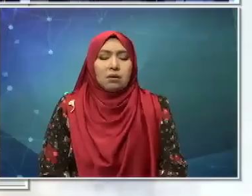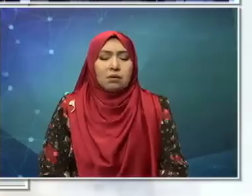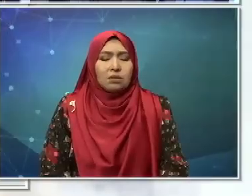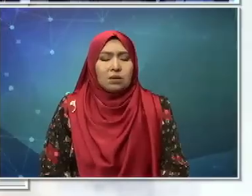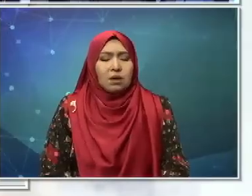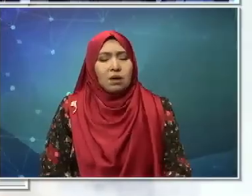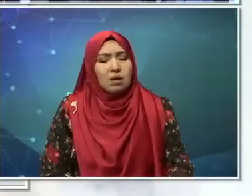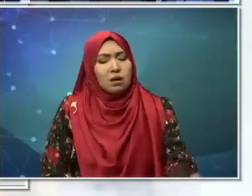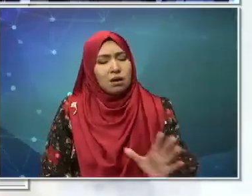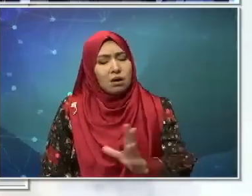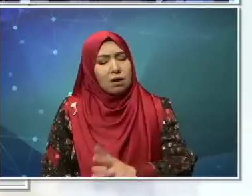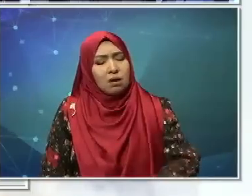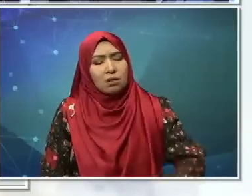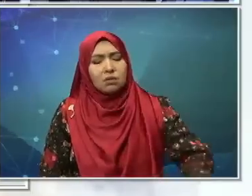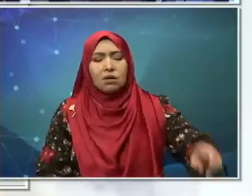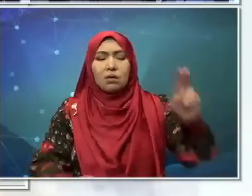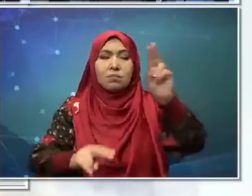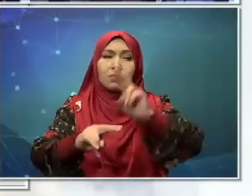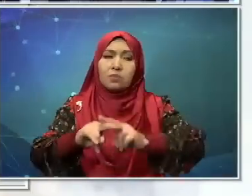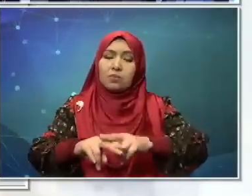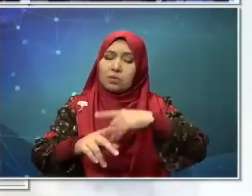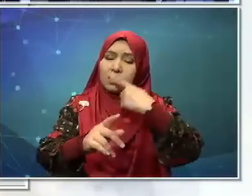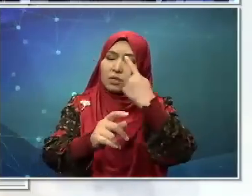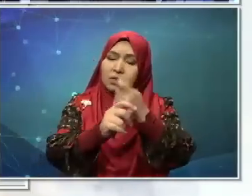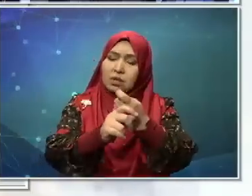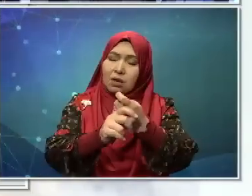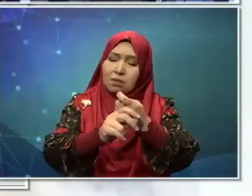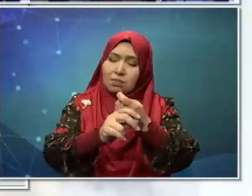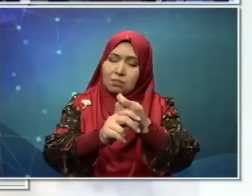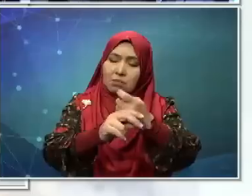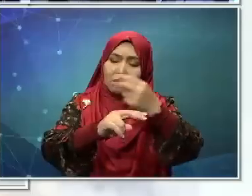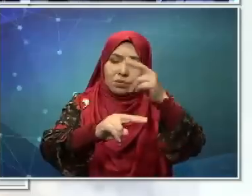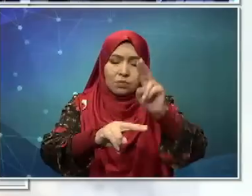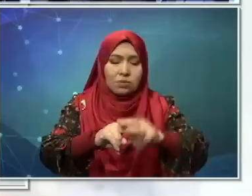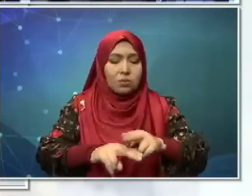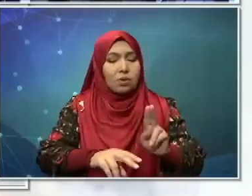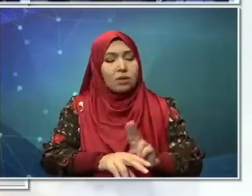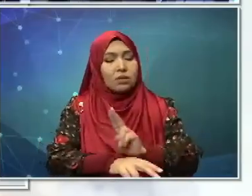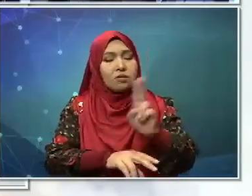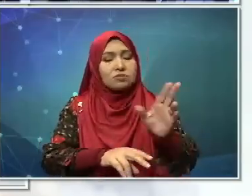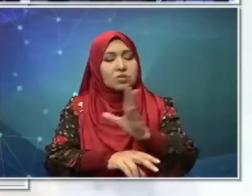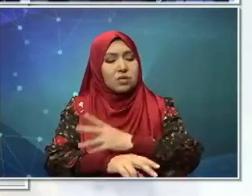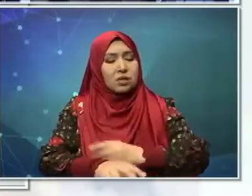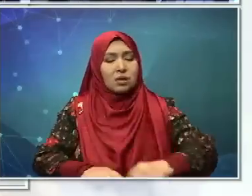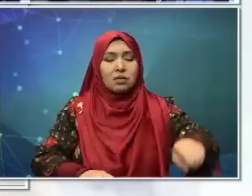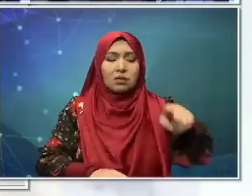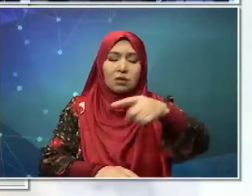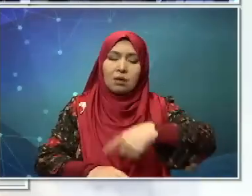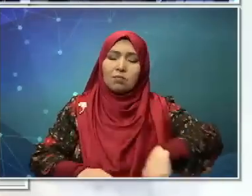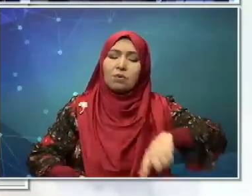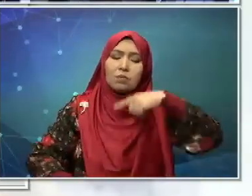Ayo kita Syaikh tumor yiwa tangkulu